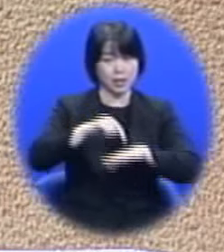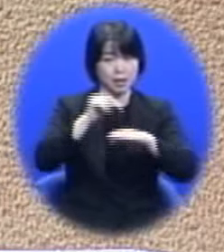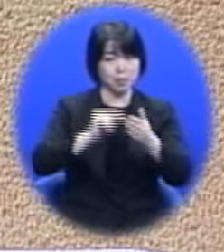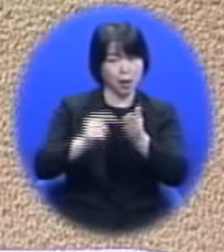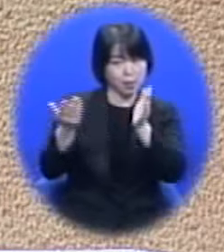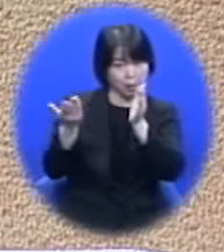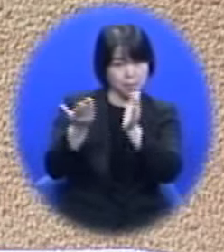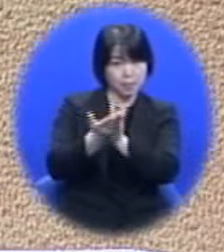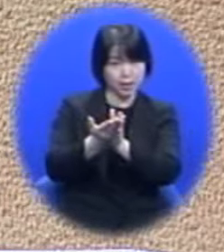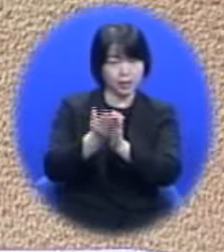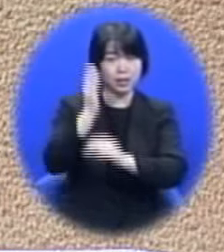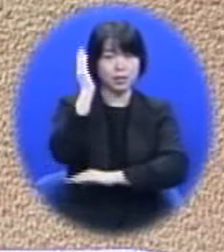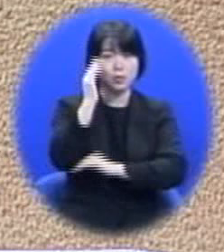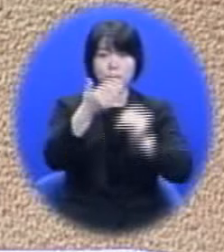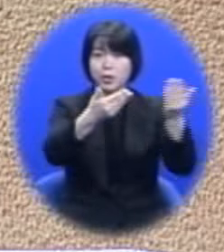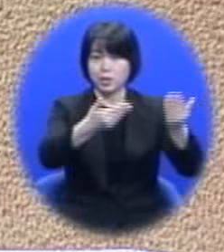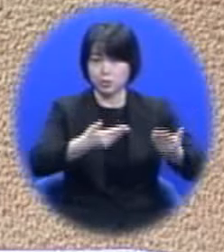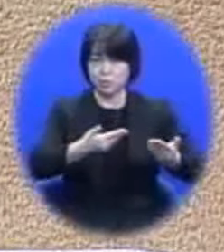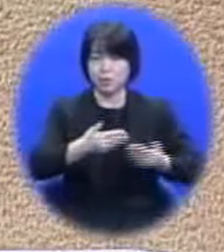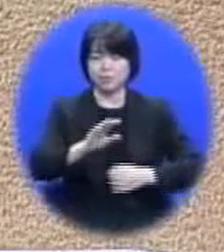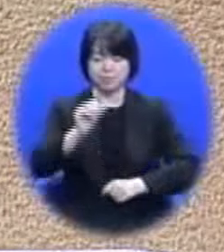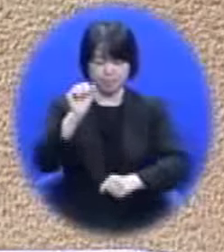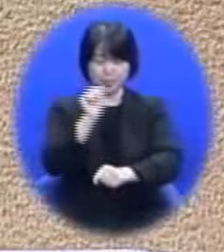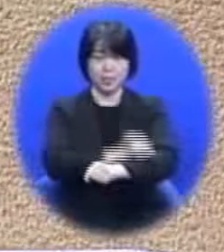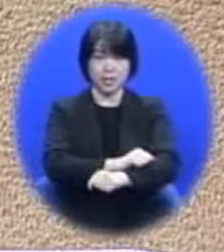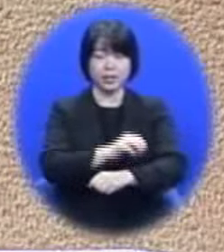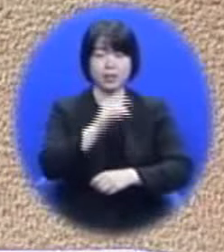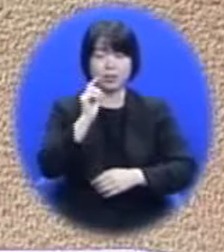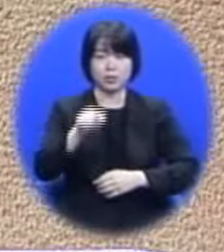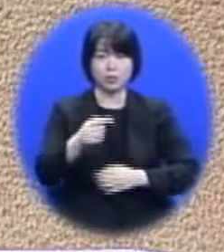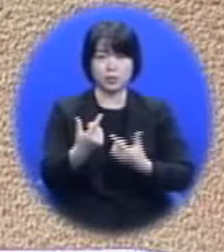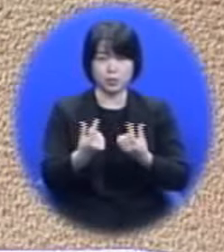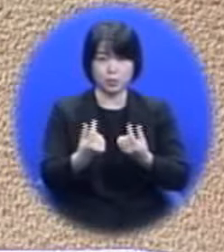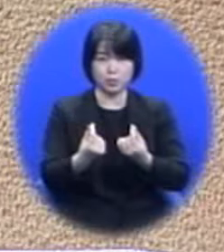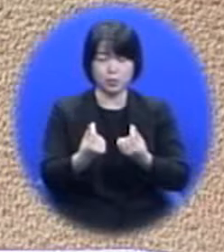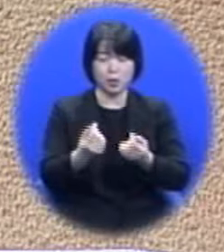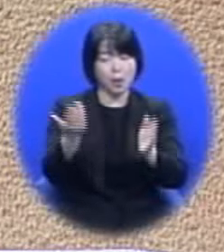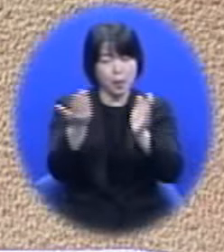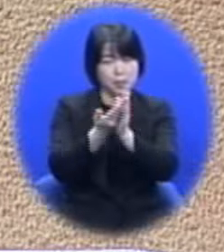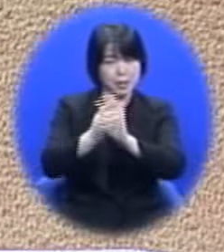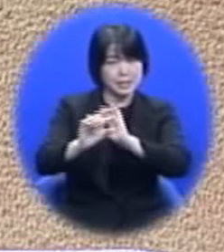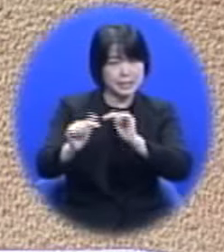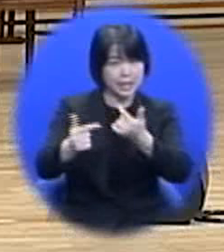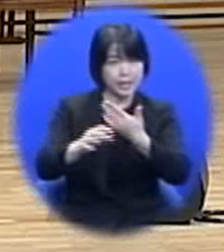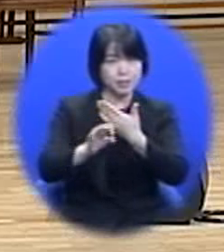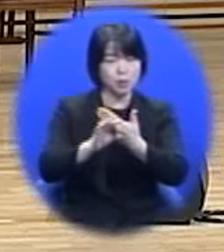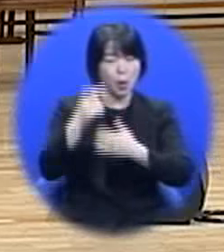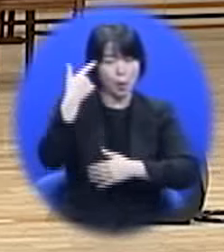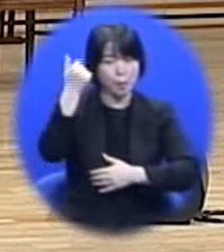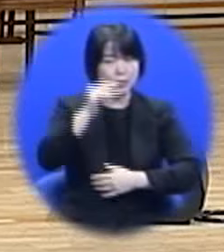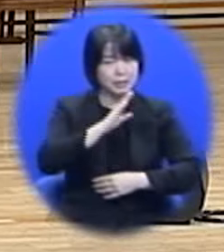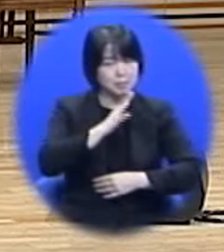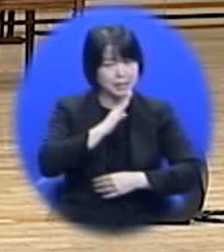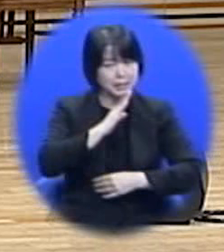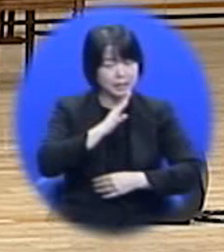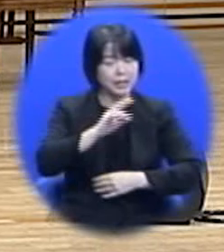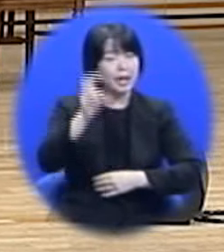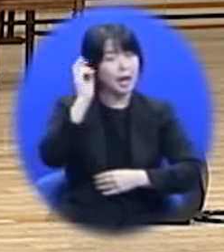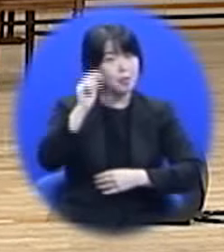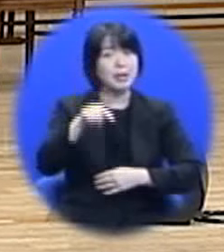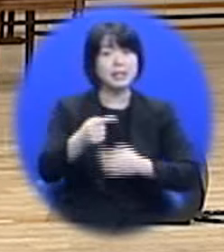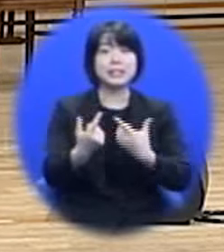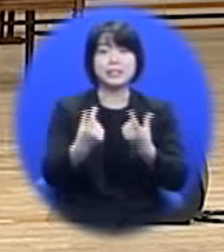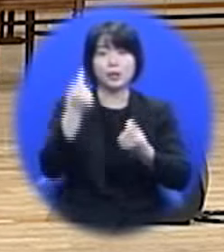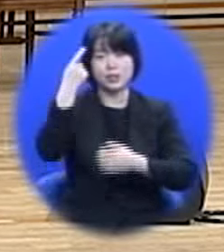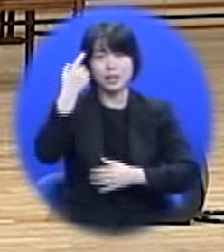설교하면 정말 은혜 받은 설교고, 마음에 안 맞으면 목사 맞아. 아마 이러실 것 같아요.